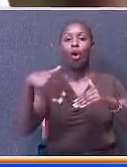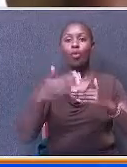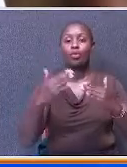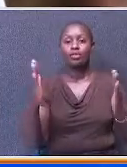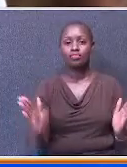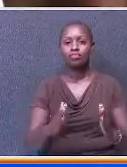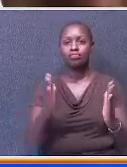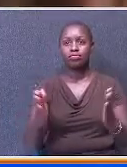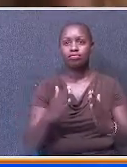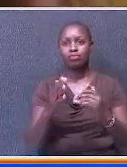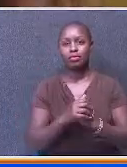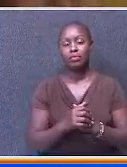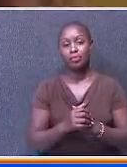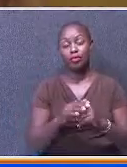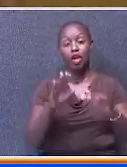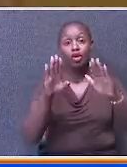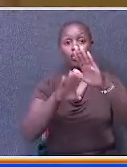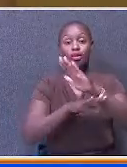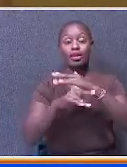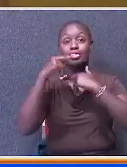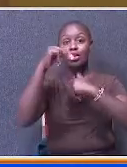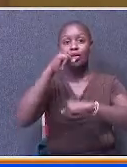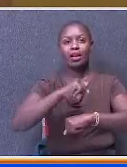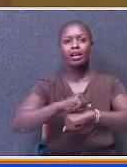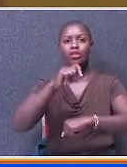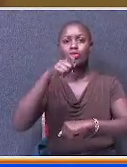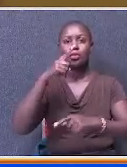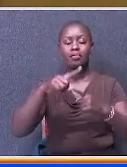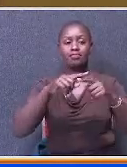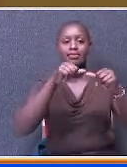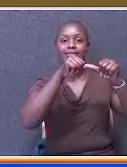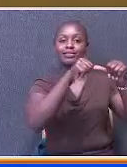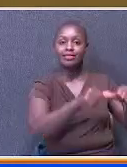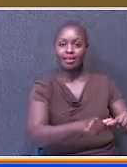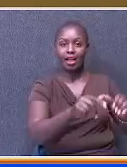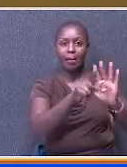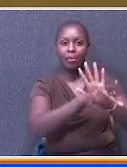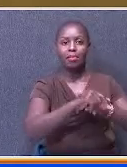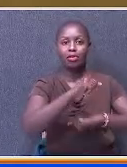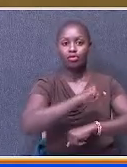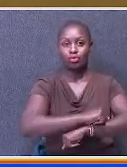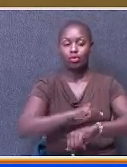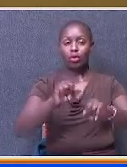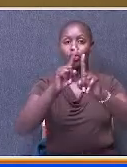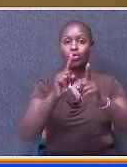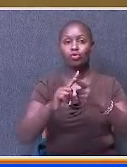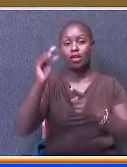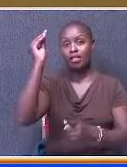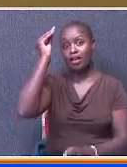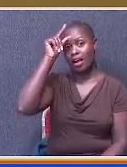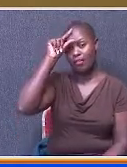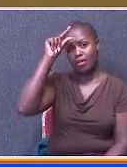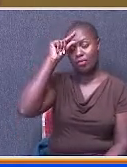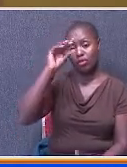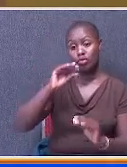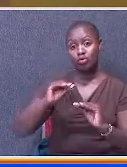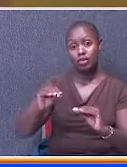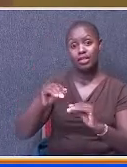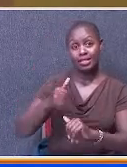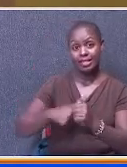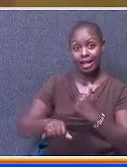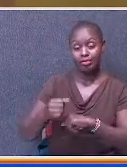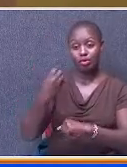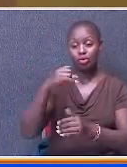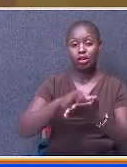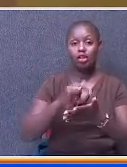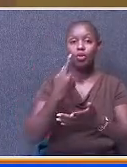Junior secondary should be domiciled in primary school, but the government should consider the issue of teaching sciences so that we have